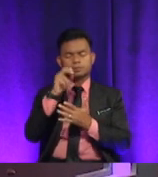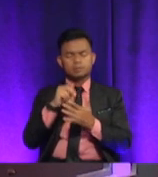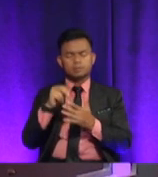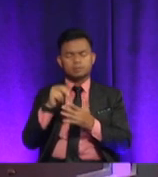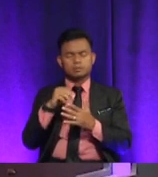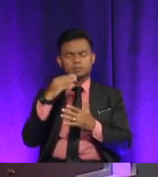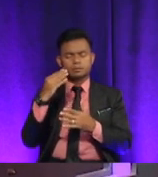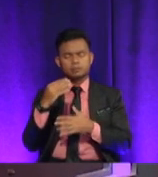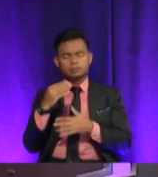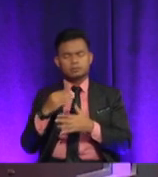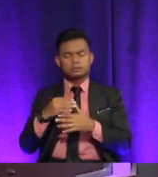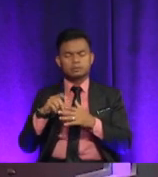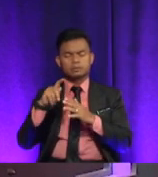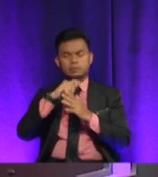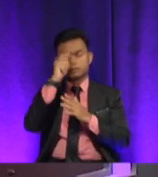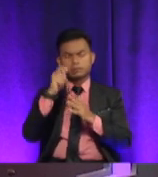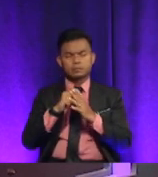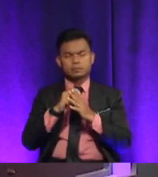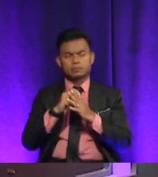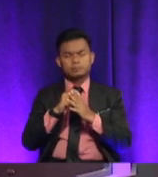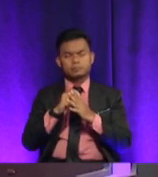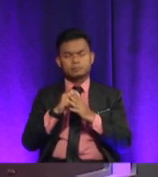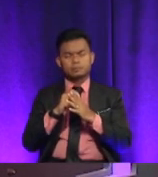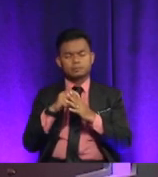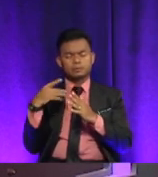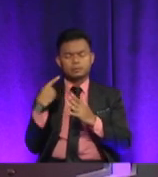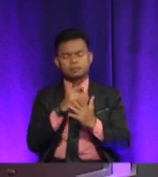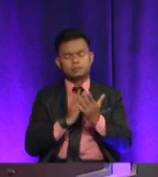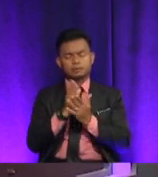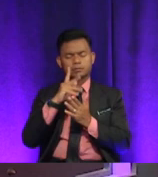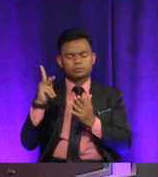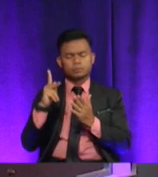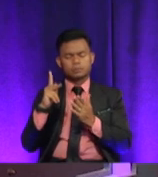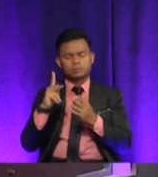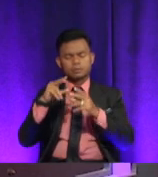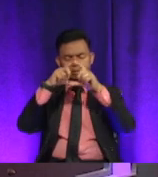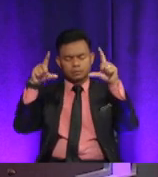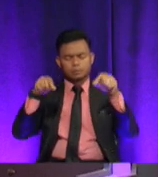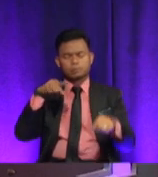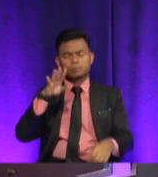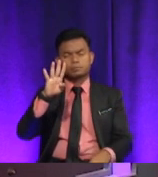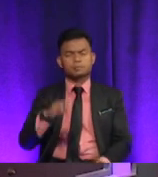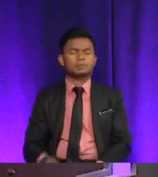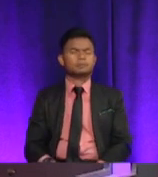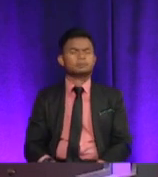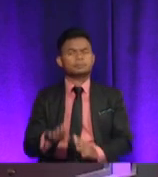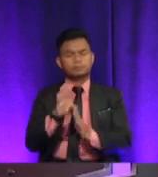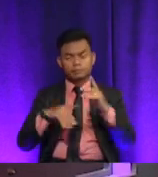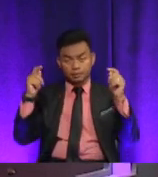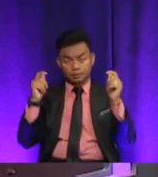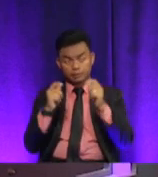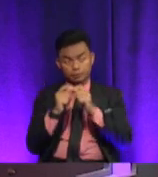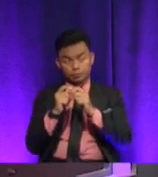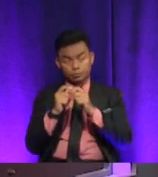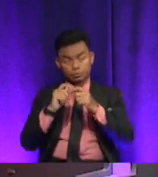oke kemudian kita teruskan pada rangkap yang keempat Berjalanlah keliling menteri mencari bertemulah tamannya Bidasari